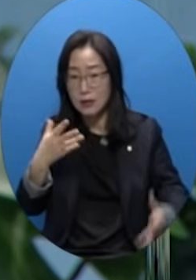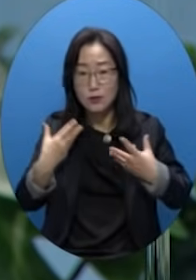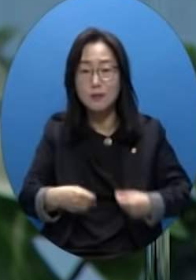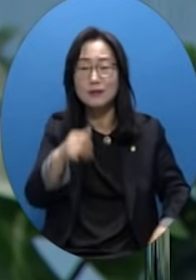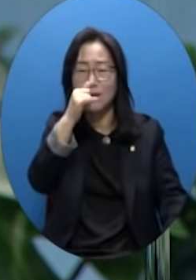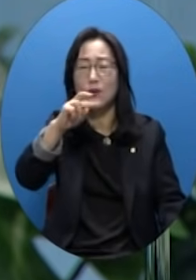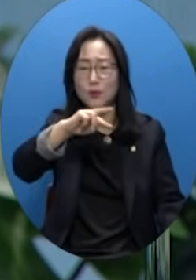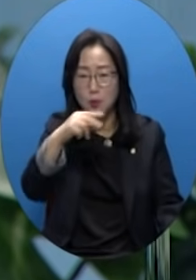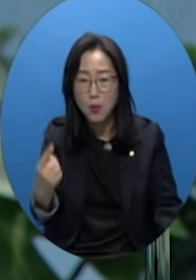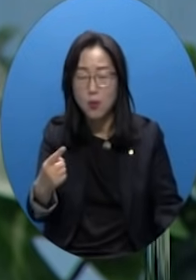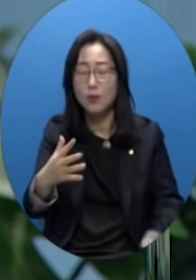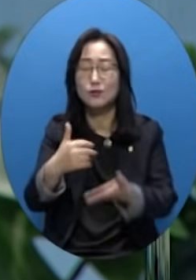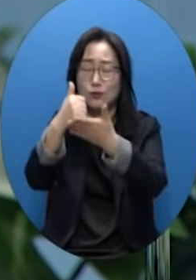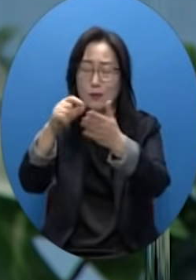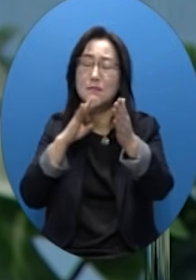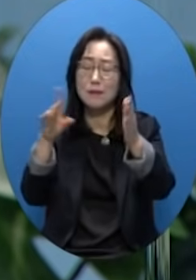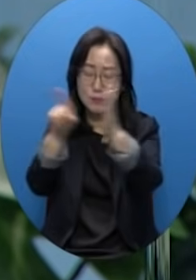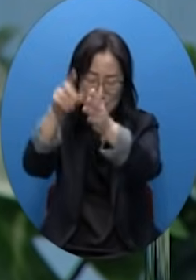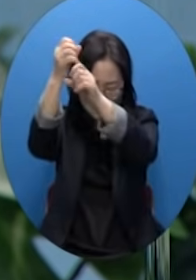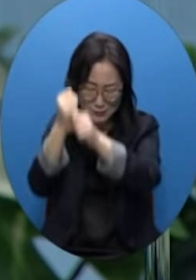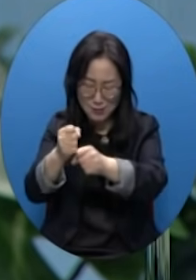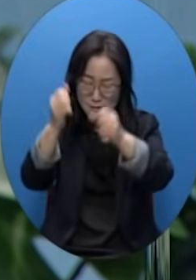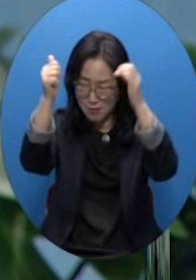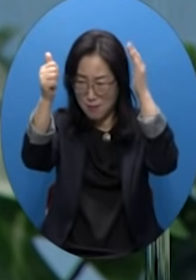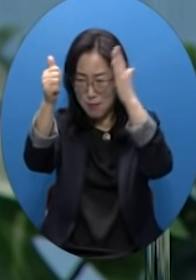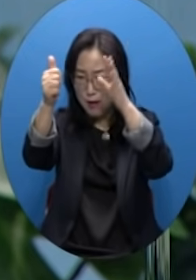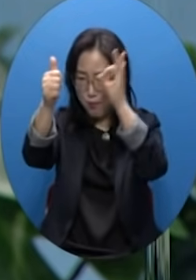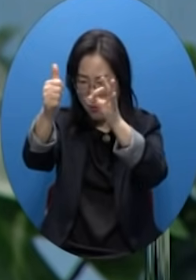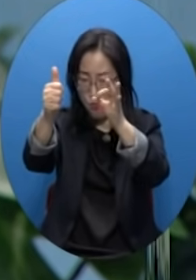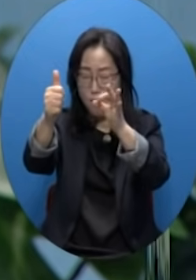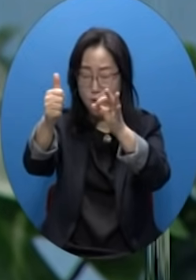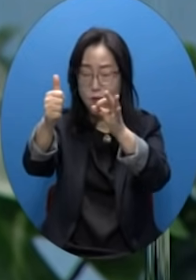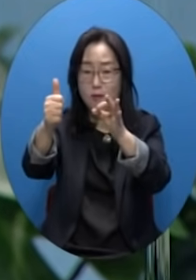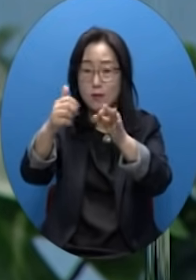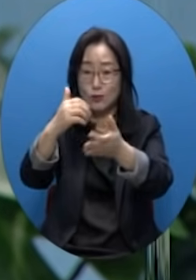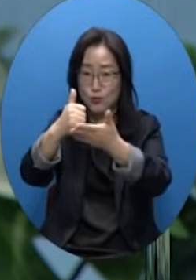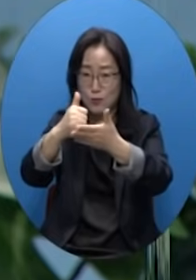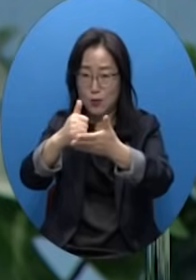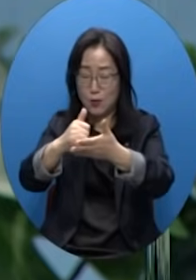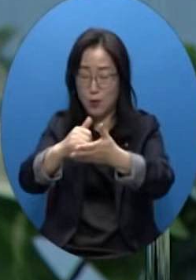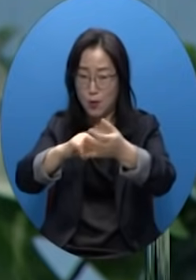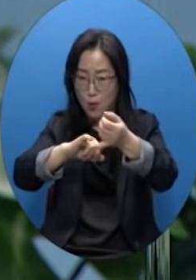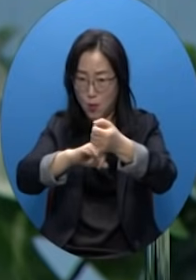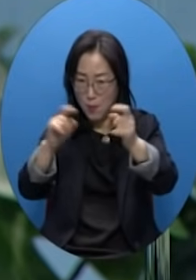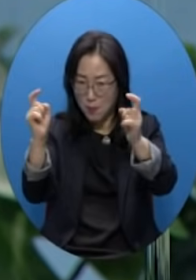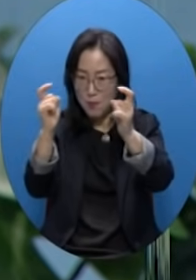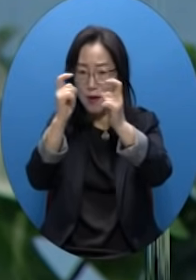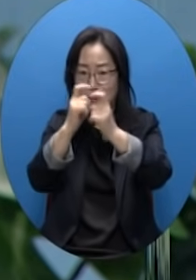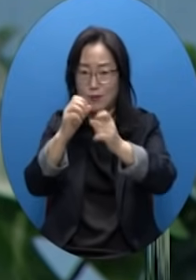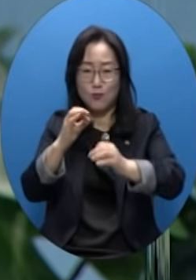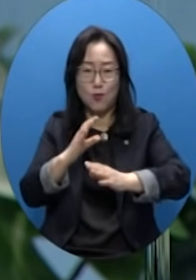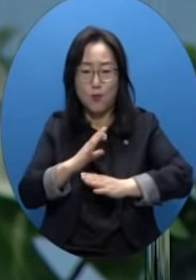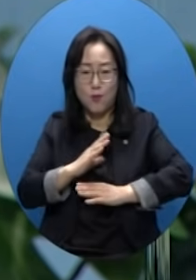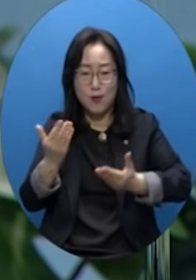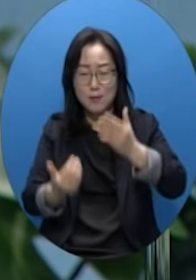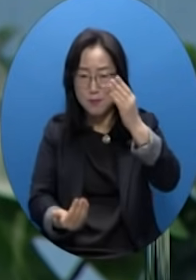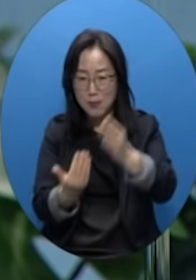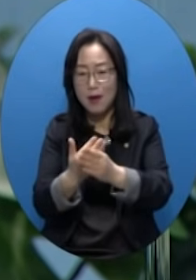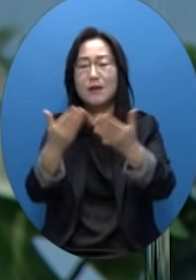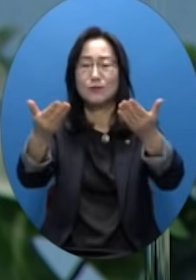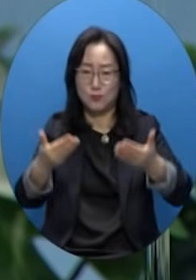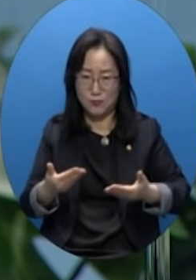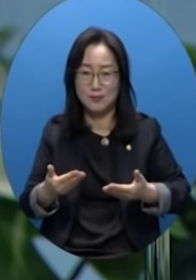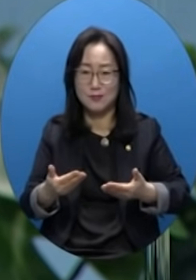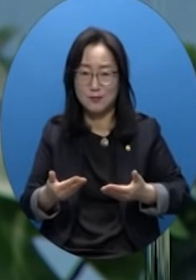할지라도 주일 마미코 야 바라 보고 나면 반드시 취기도 취임에 때 놀라운 일을 이루어 쥐 것입니다